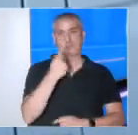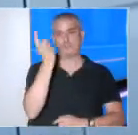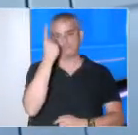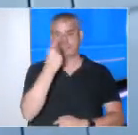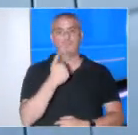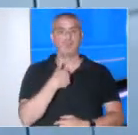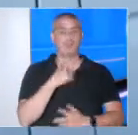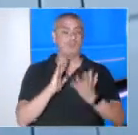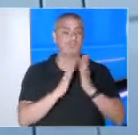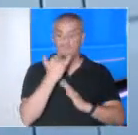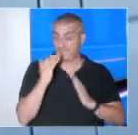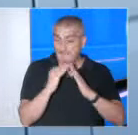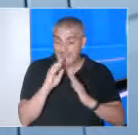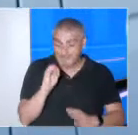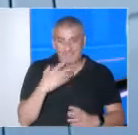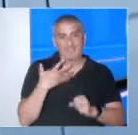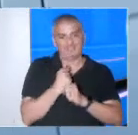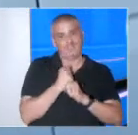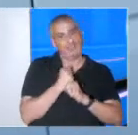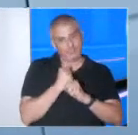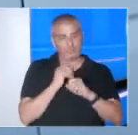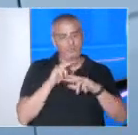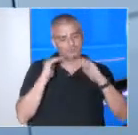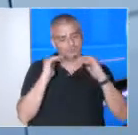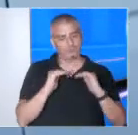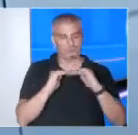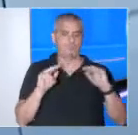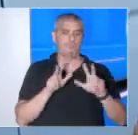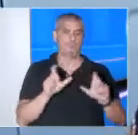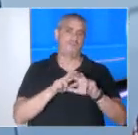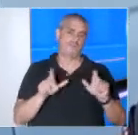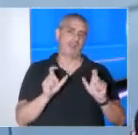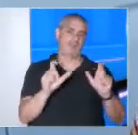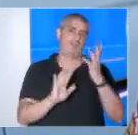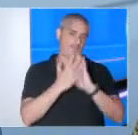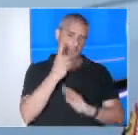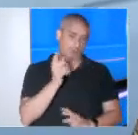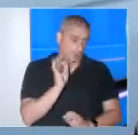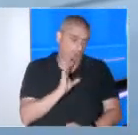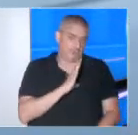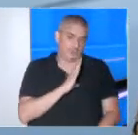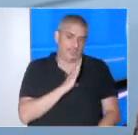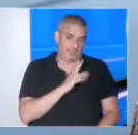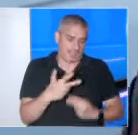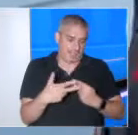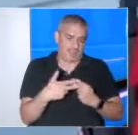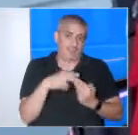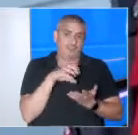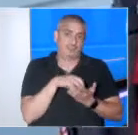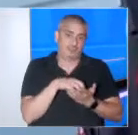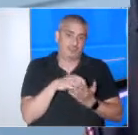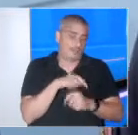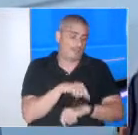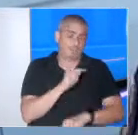החלה בבית מאיר, בשלב זה אנחנו הצלחנו לייצב את המצב ולבלום את האש שאימה ממש על פעתי היישוב.